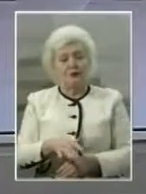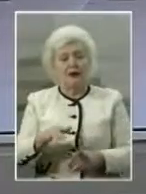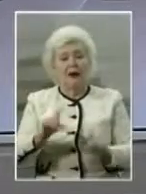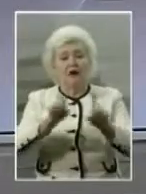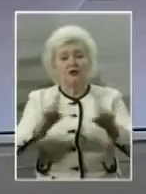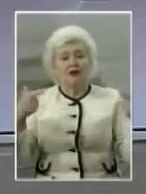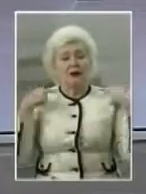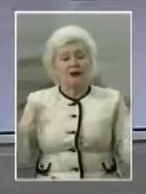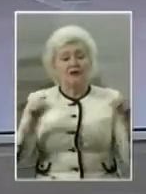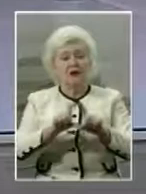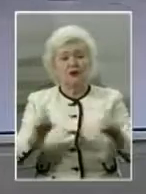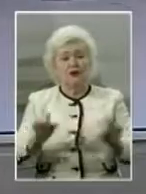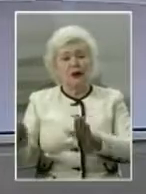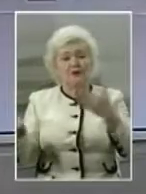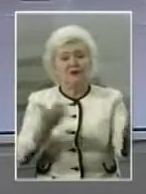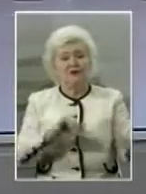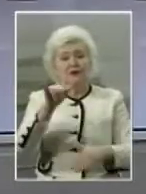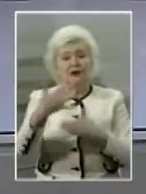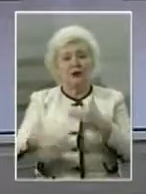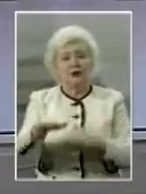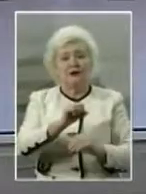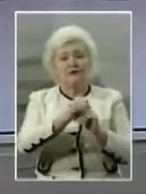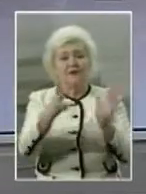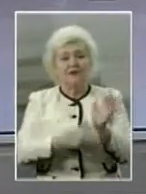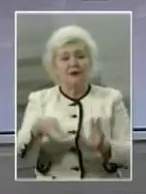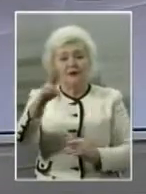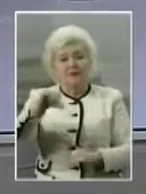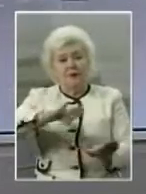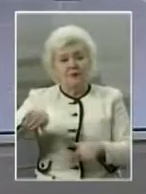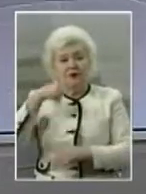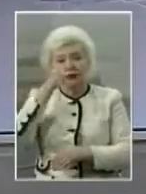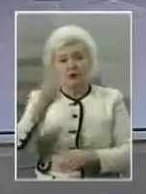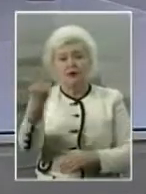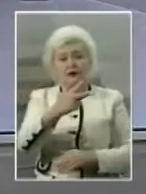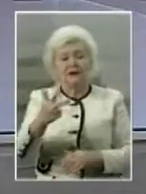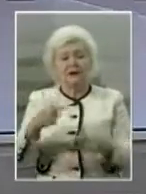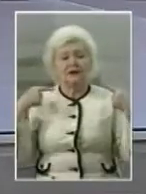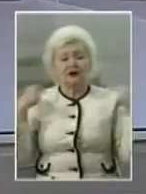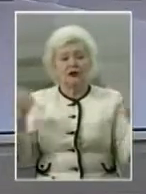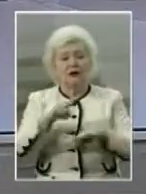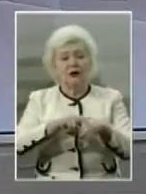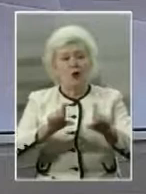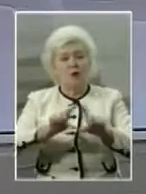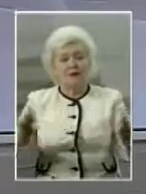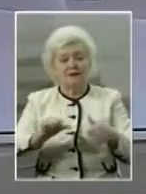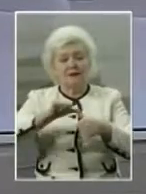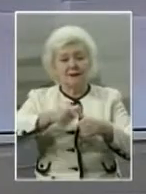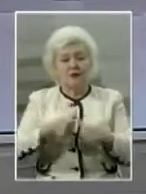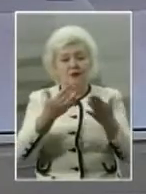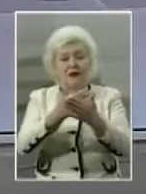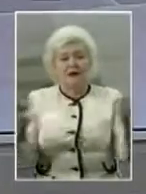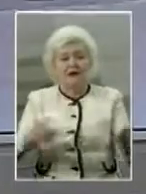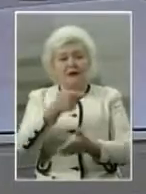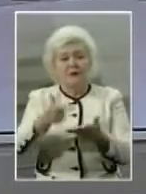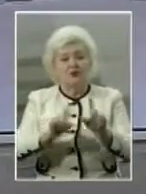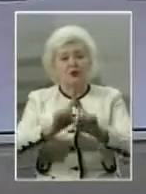Шкільний офіцер поліції презентували у Херсоні 18 грудня минулого року. Трьох шкільних офіцерів поліції закріпили за різними міськими